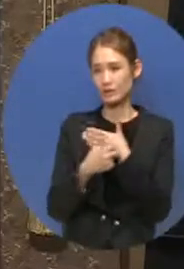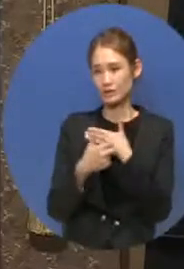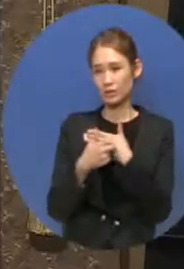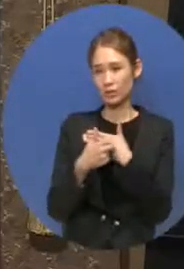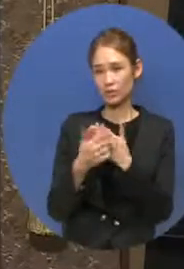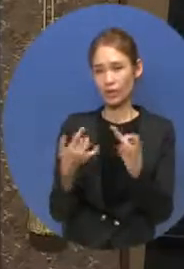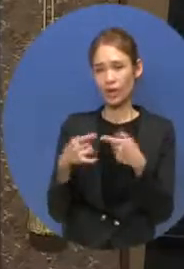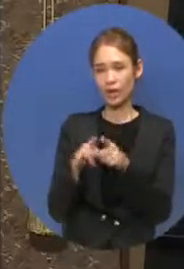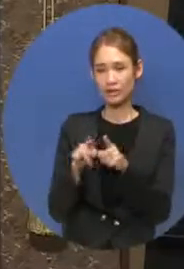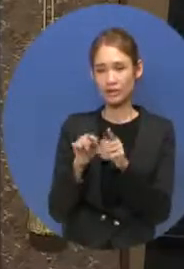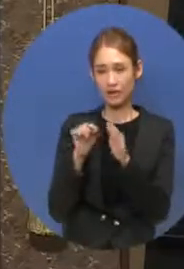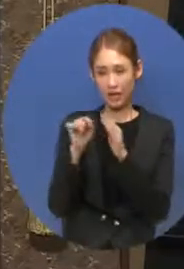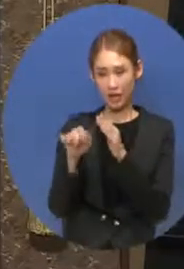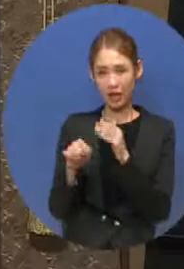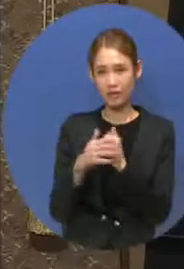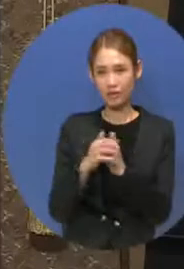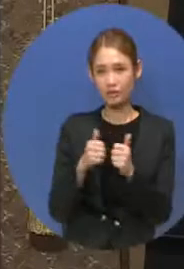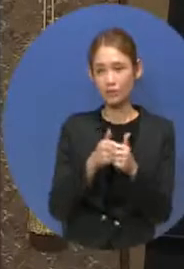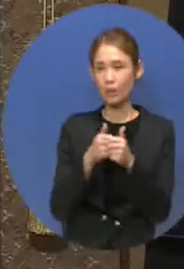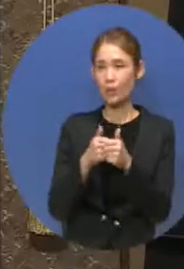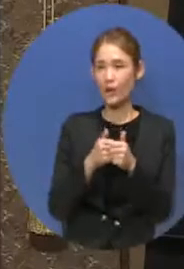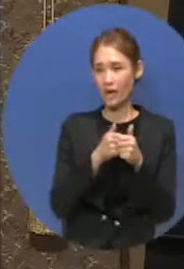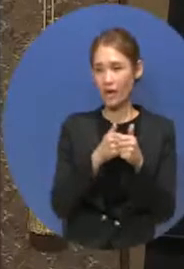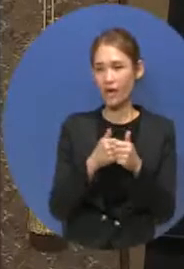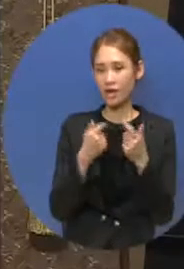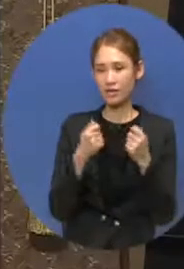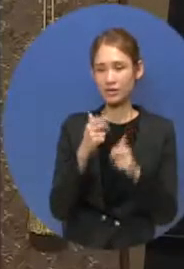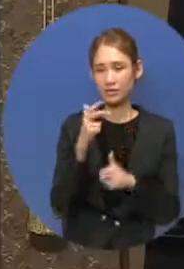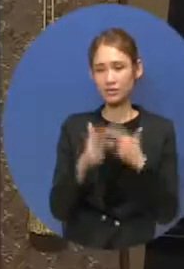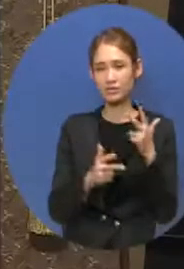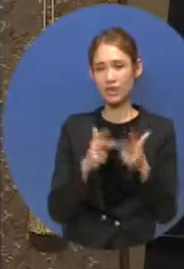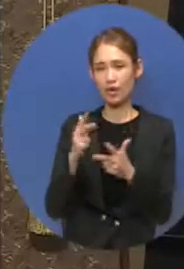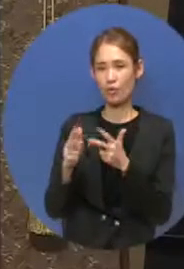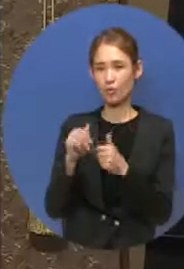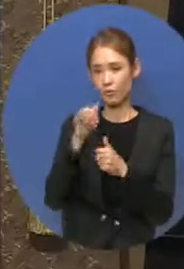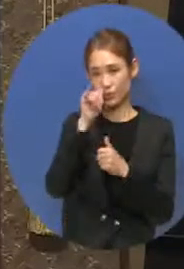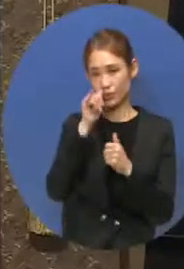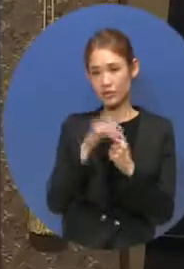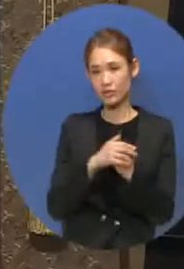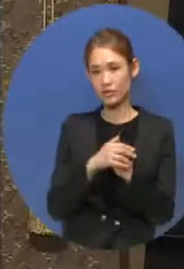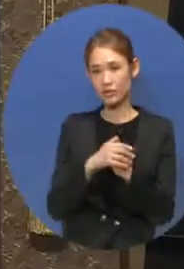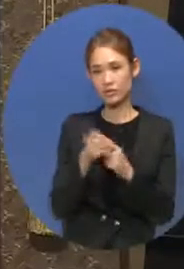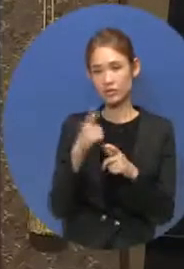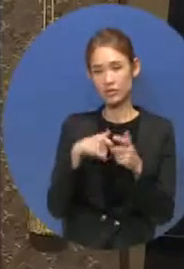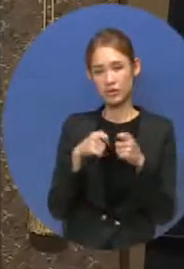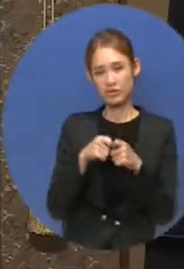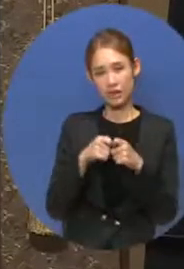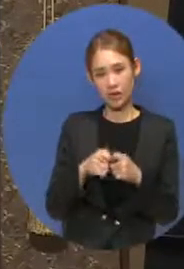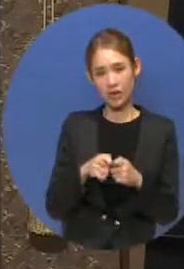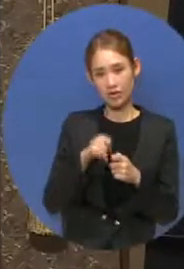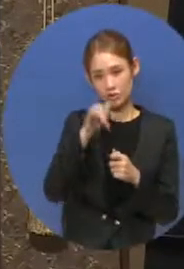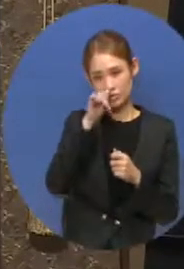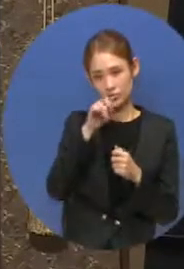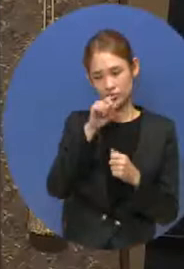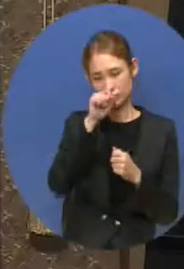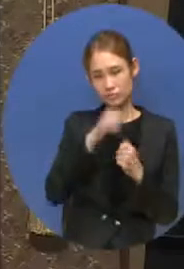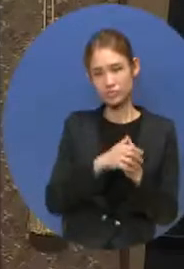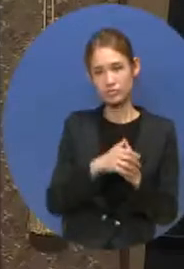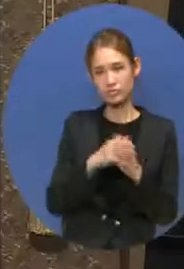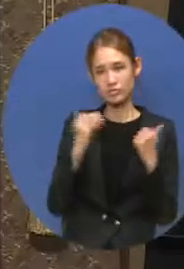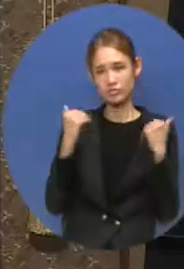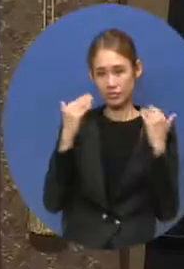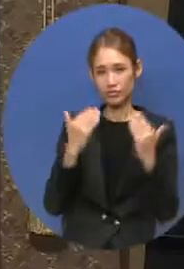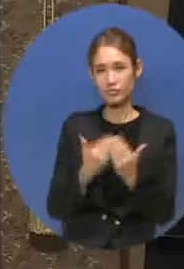제가 같이 가서 동행하고 그런 사업들을 지금 하고 있는데 네. 이게 좀 더 체계화 되었으면 좋겠다라는 생각이 들고요.